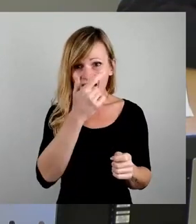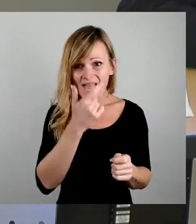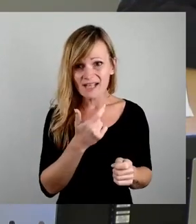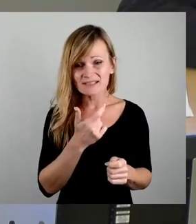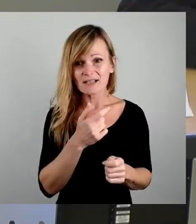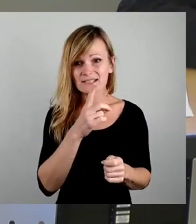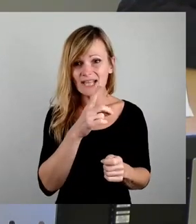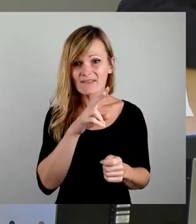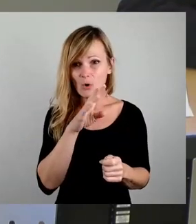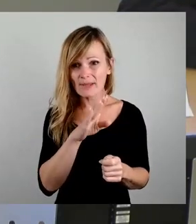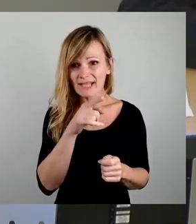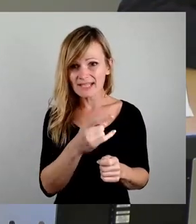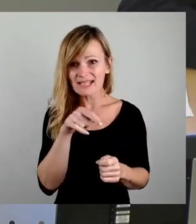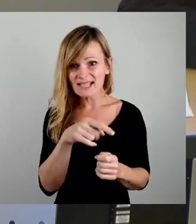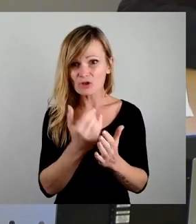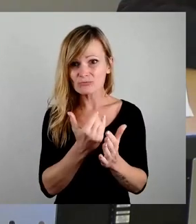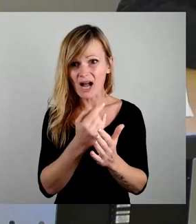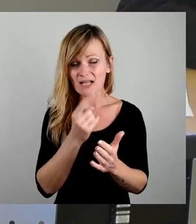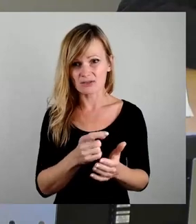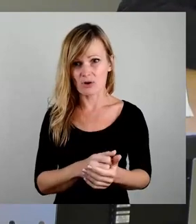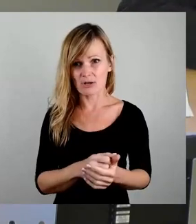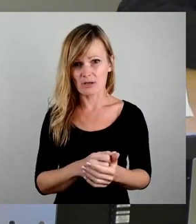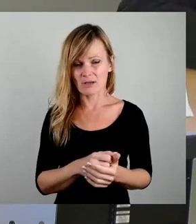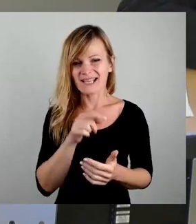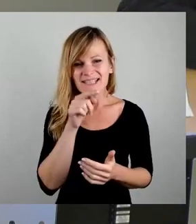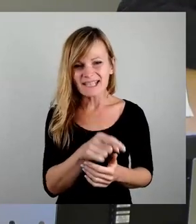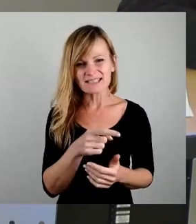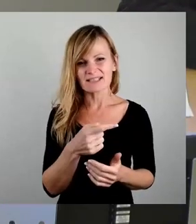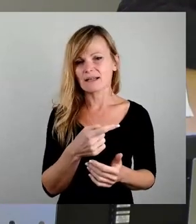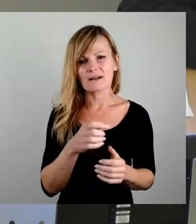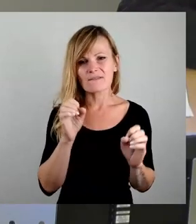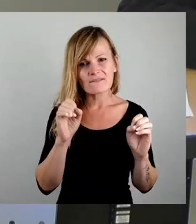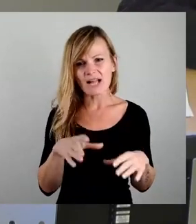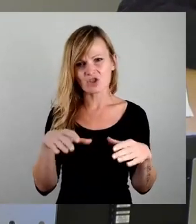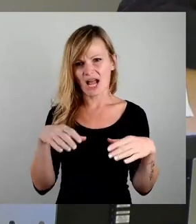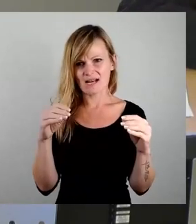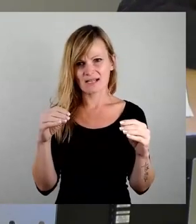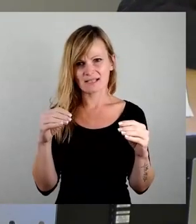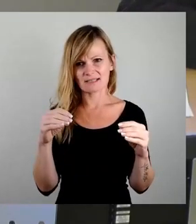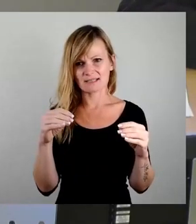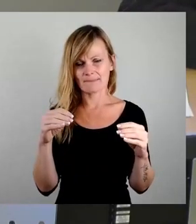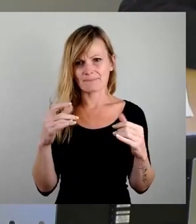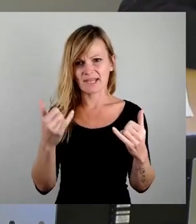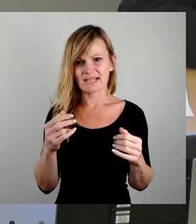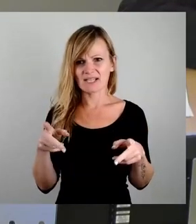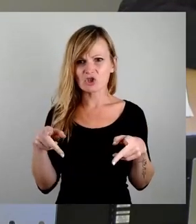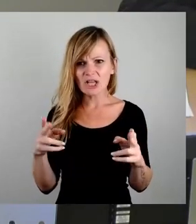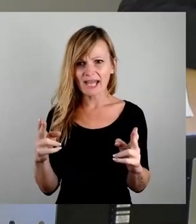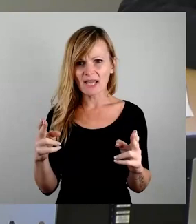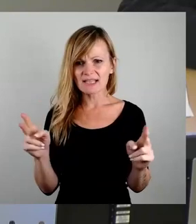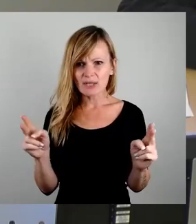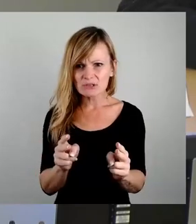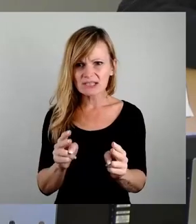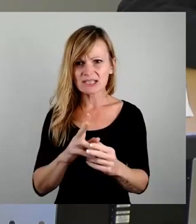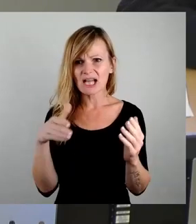DVB jetzt etwas einzusparen. Vollkommen der falsche Ansatz, jetzt Strecken zu reduzieren, Angebote zu reduzieren,